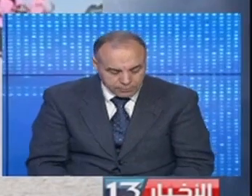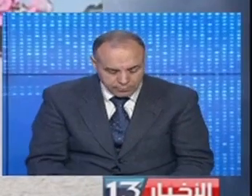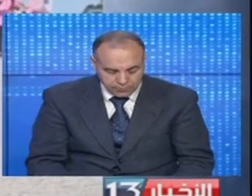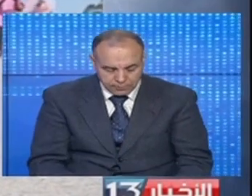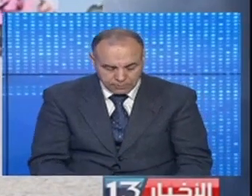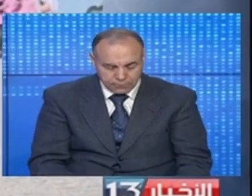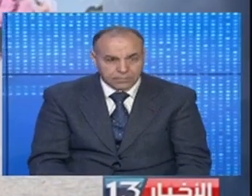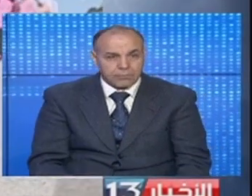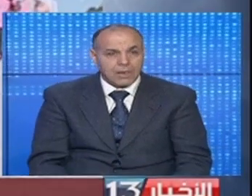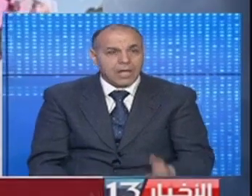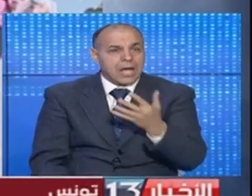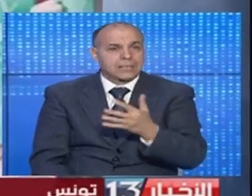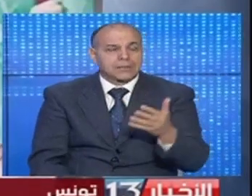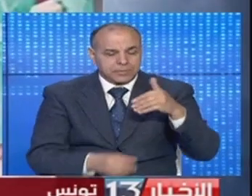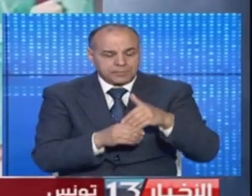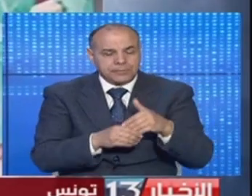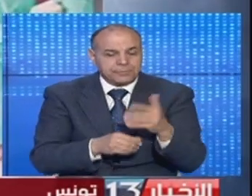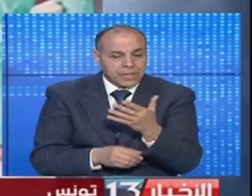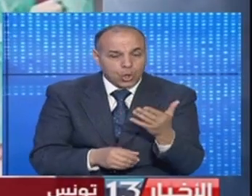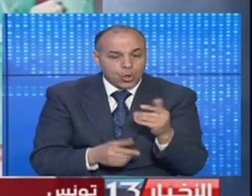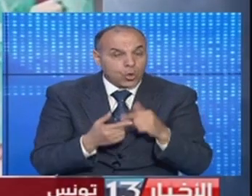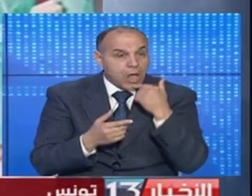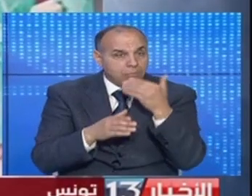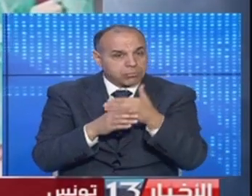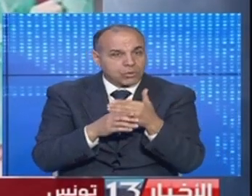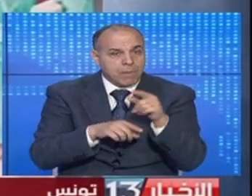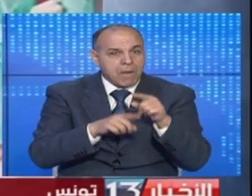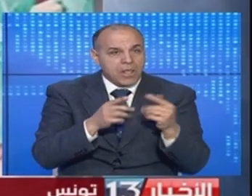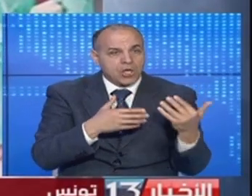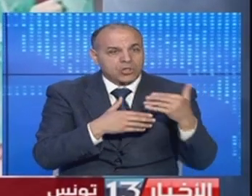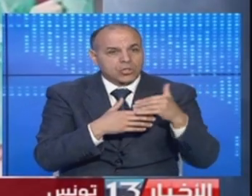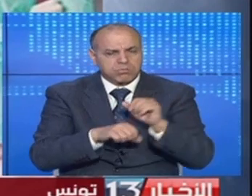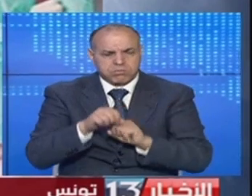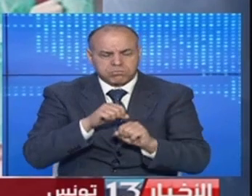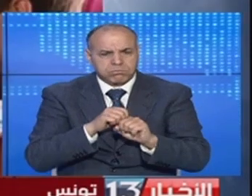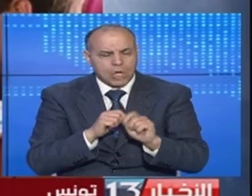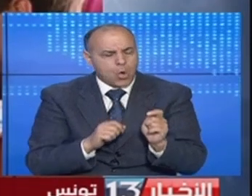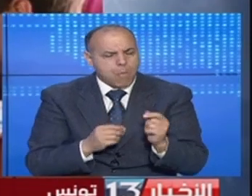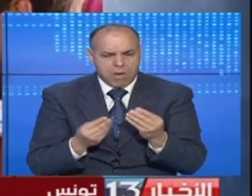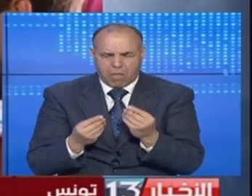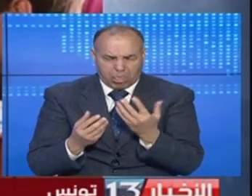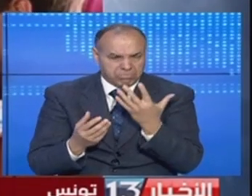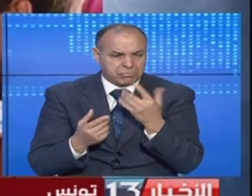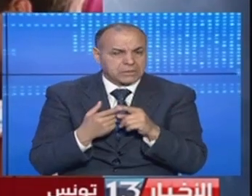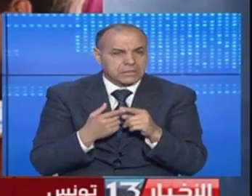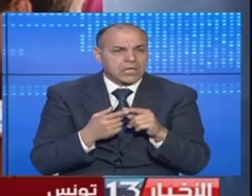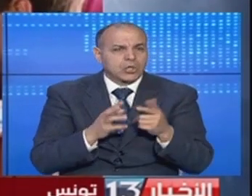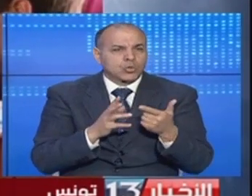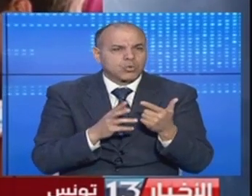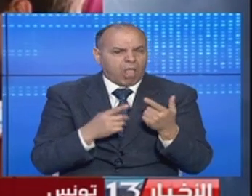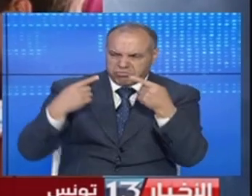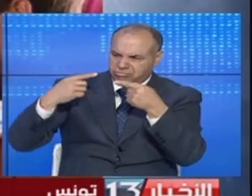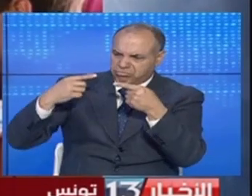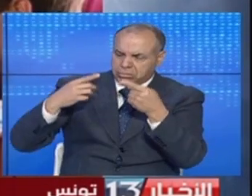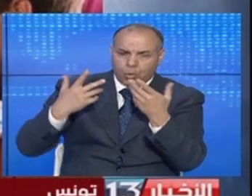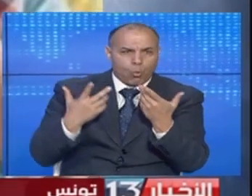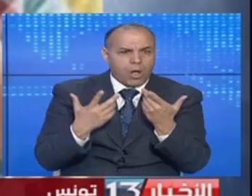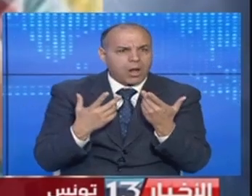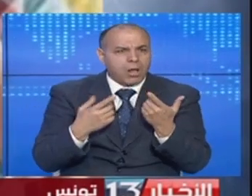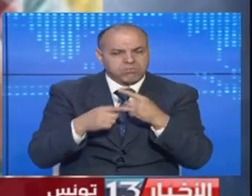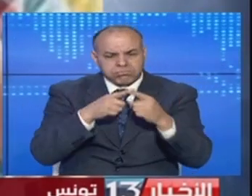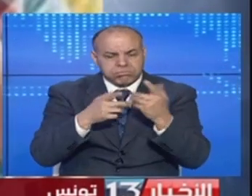الاطفال في الوسط المدرسي قد ياتي بعضهم تصرفات العديده بين سلوك عدوانيين او اكتئاب